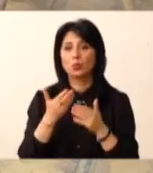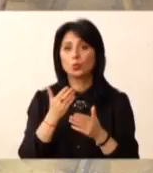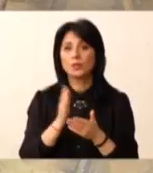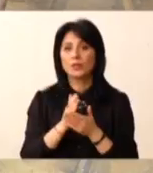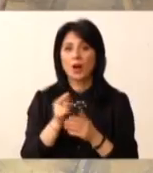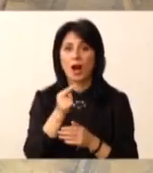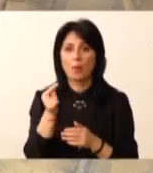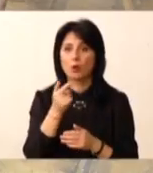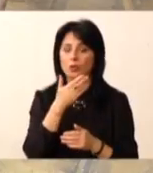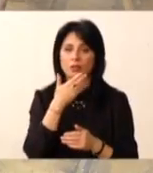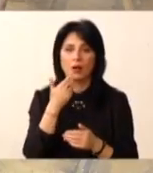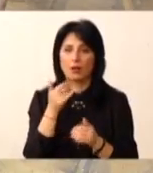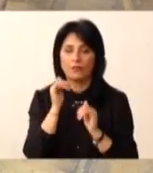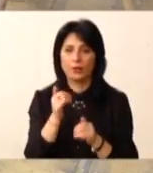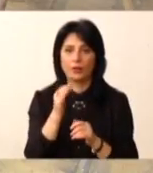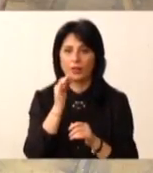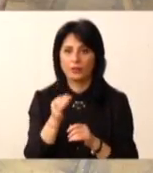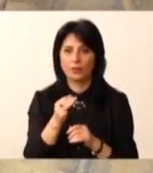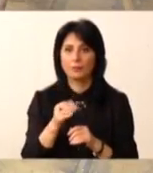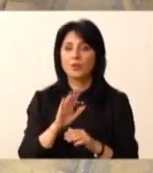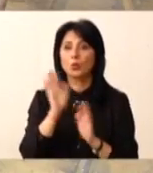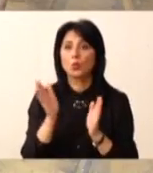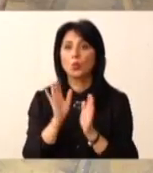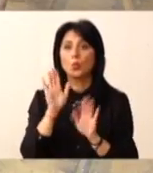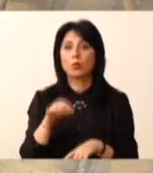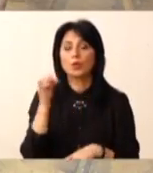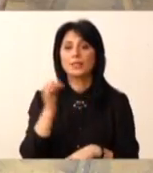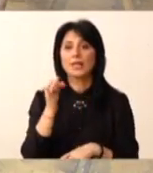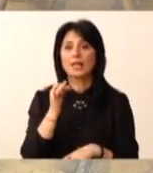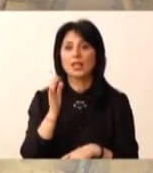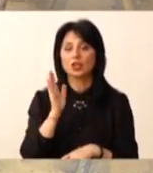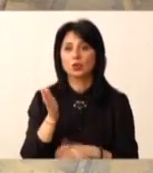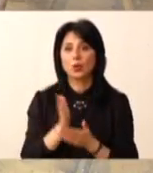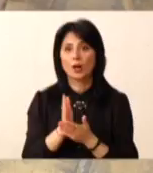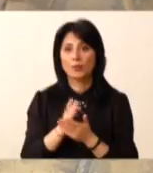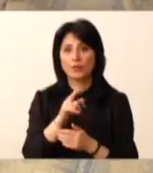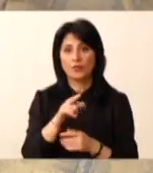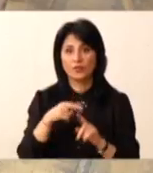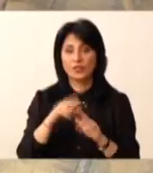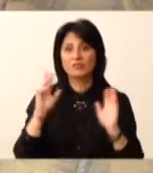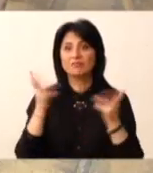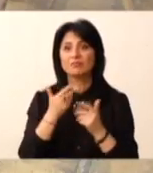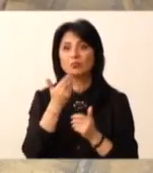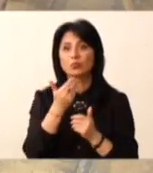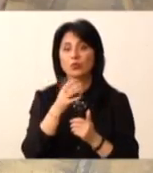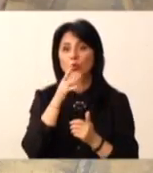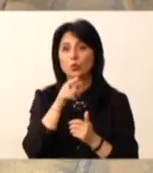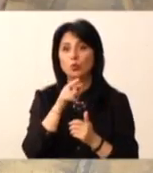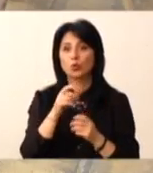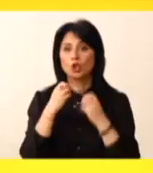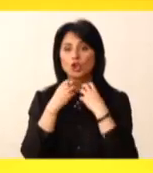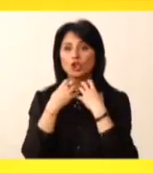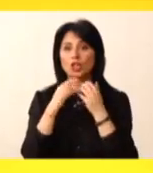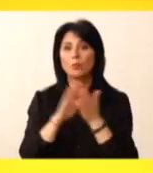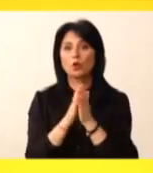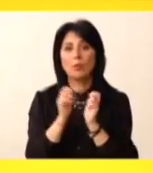არც გამორიცხული არაფერი არ არის. ჩემთვის უფრო საინტერესო იქნებოდა აუტოიმუნური თიროიდიტის დროს ფარისებრი